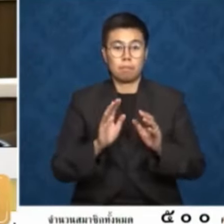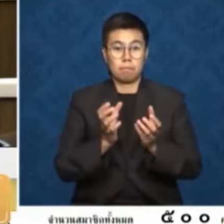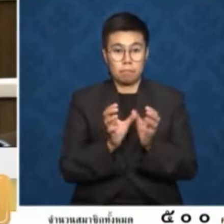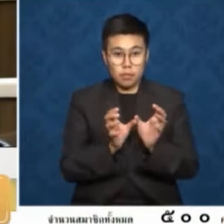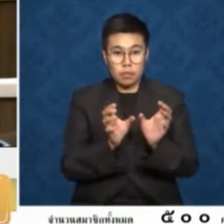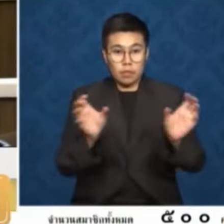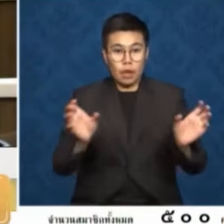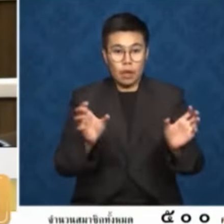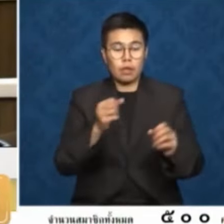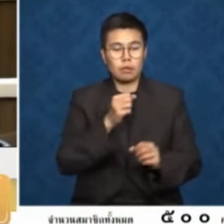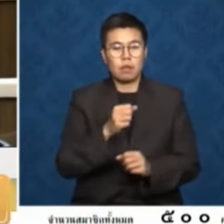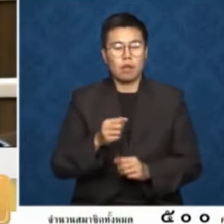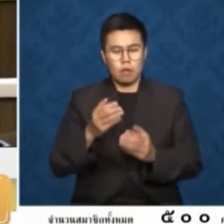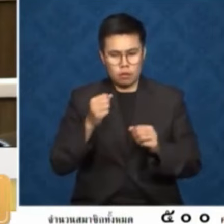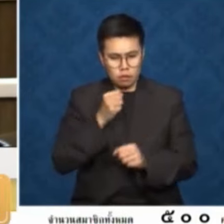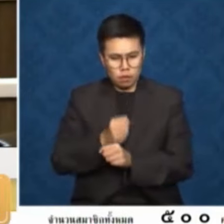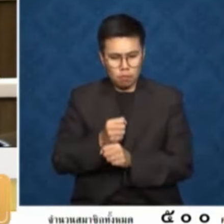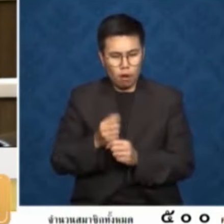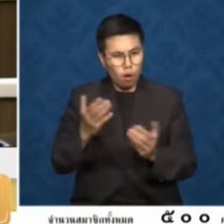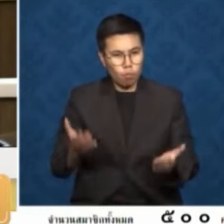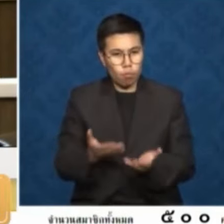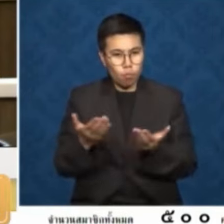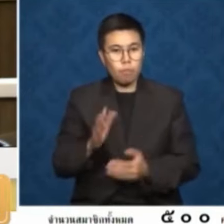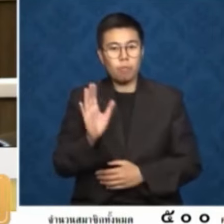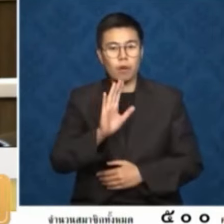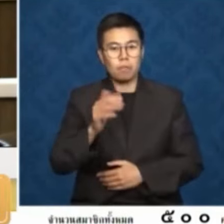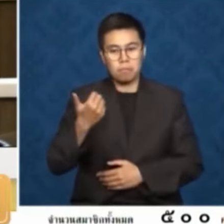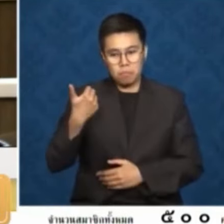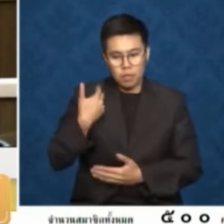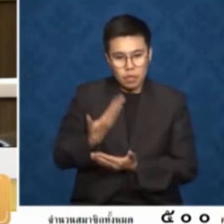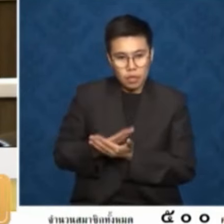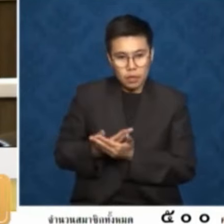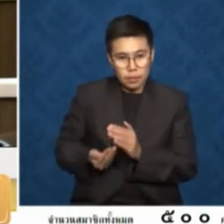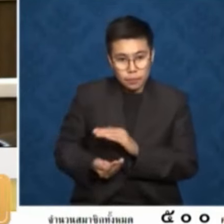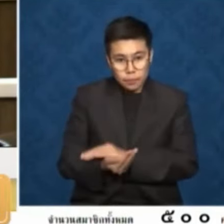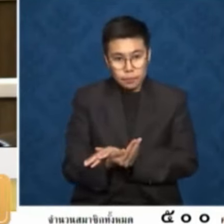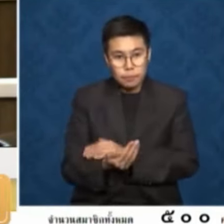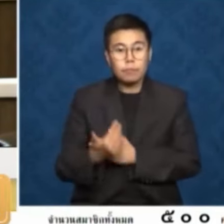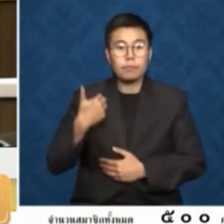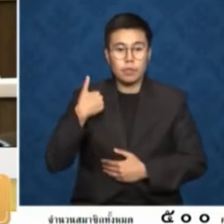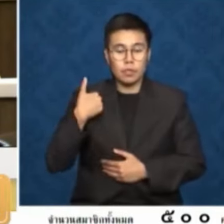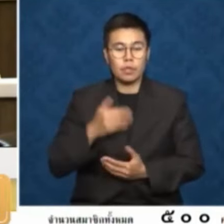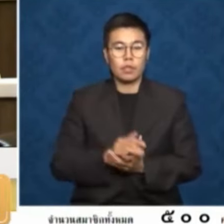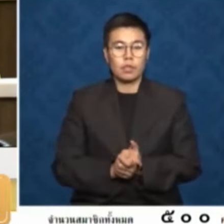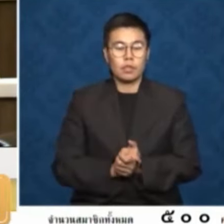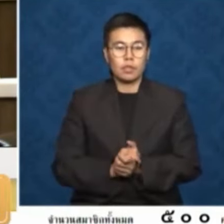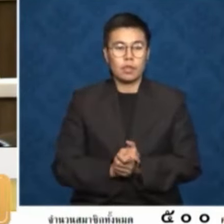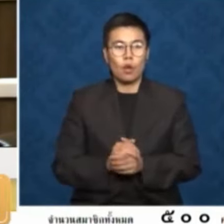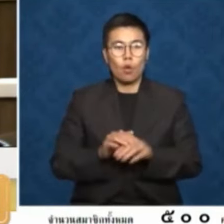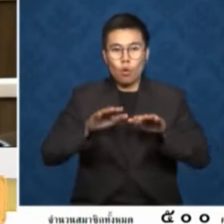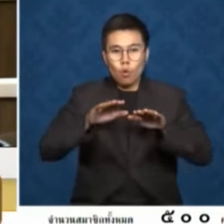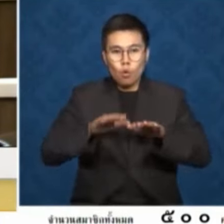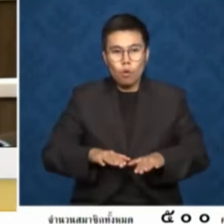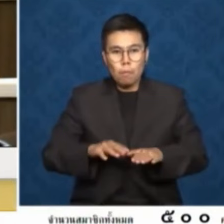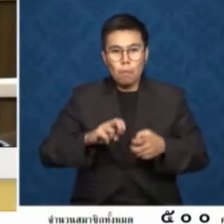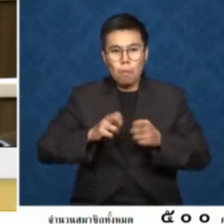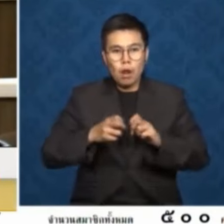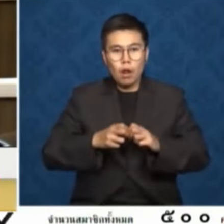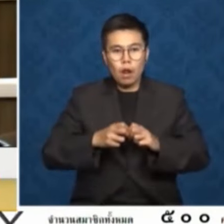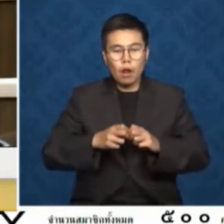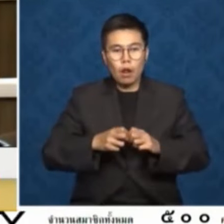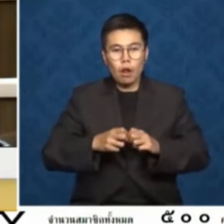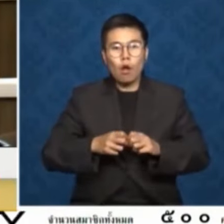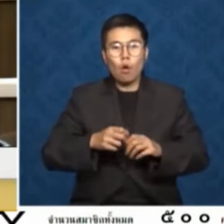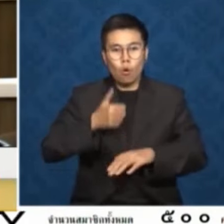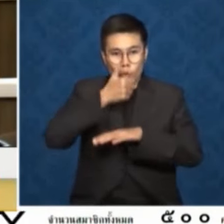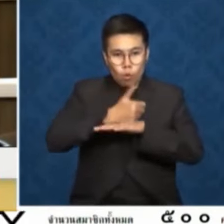ให้ไม่ให้เป็นระบบอุปถัมภ์เรียกรับผลประโยชน์อ้างเป็นการลดความขัดแย้งระหว่าง